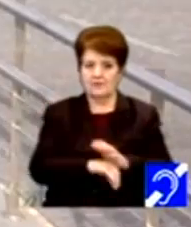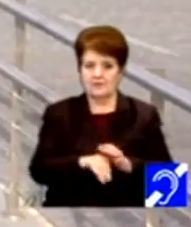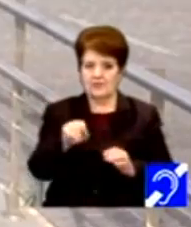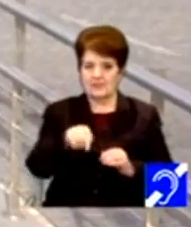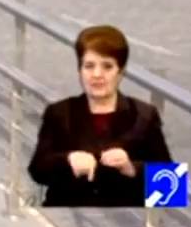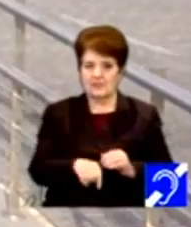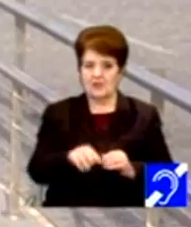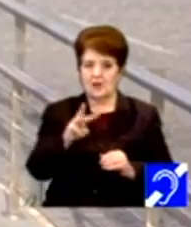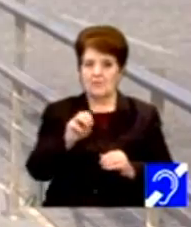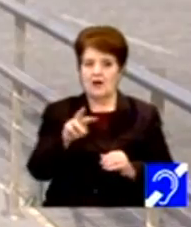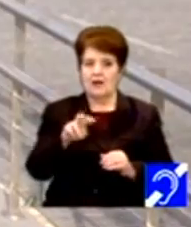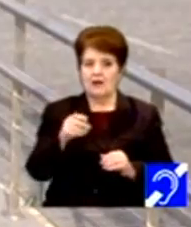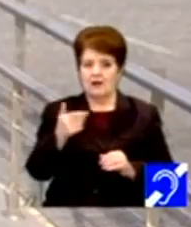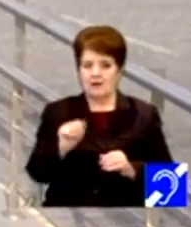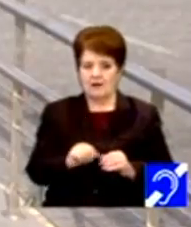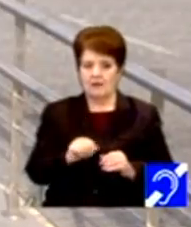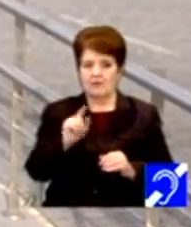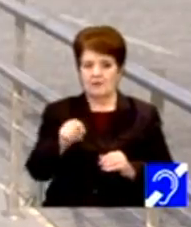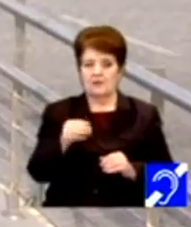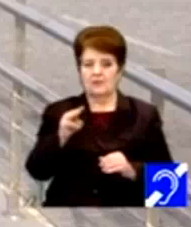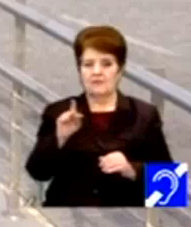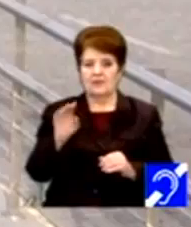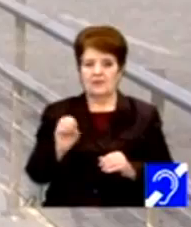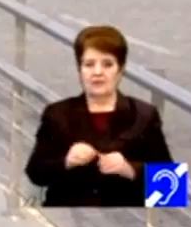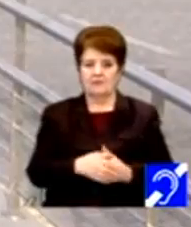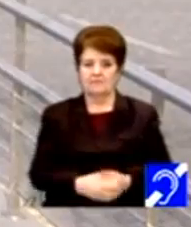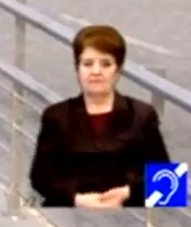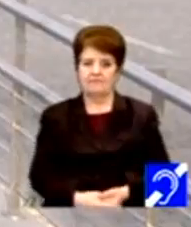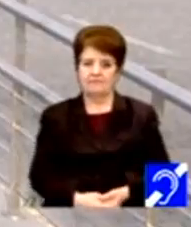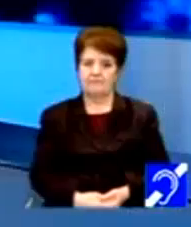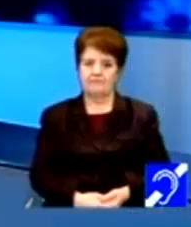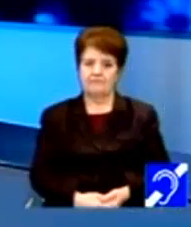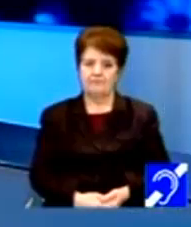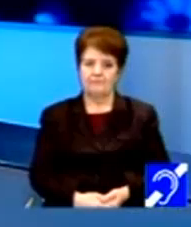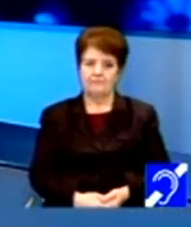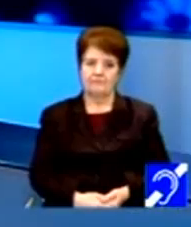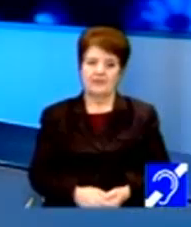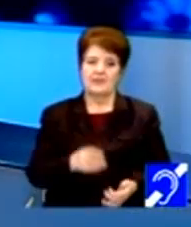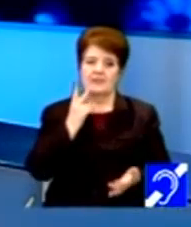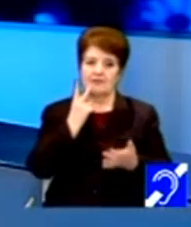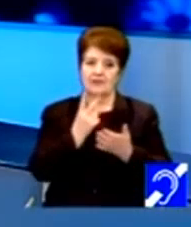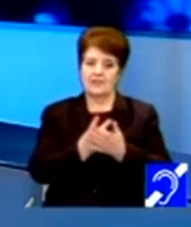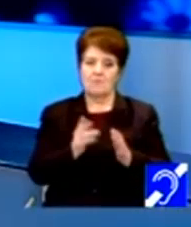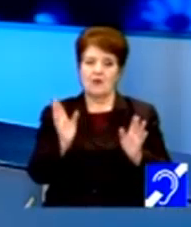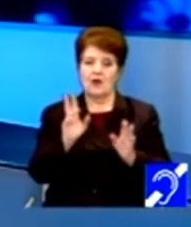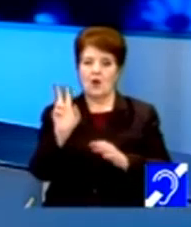aici. De la Malaga, de pe Costa del Sol, pentru TVR, Felix Damian. Să vedem acum